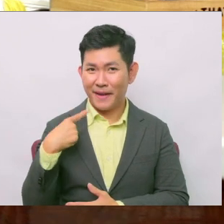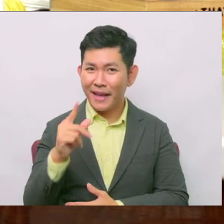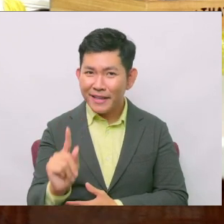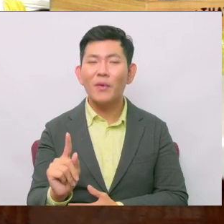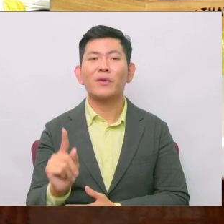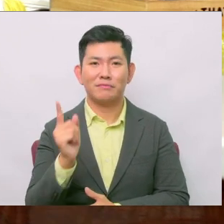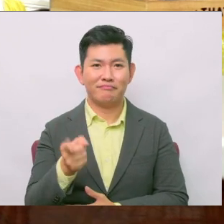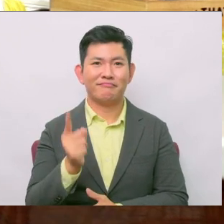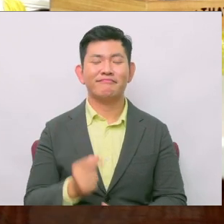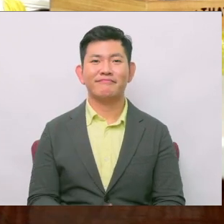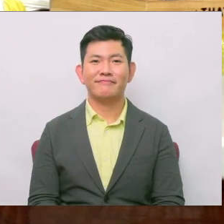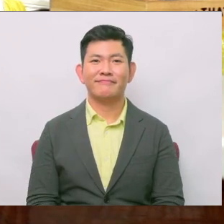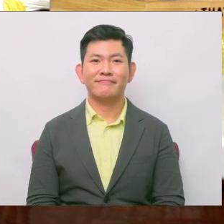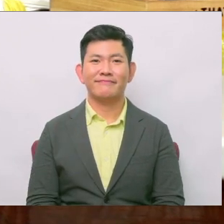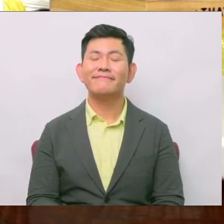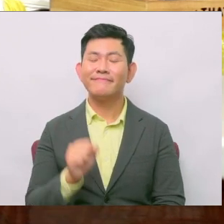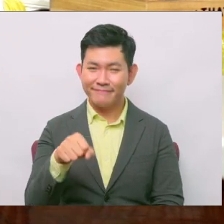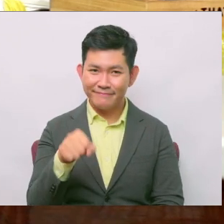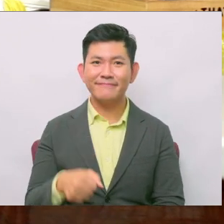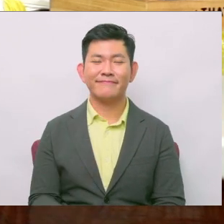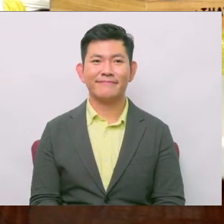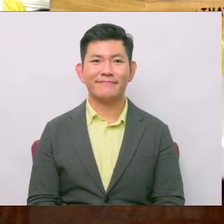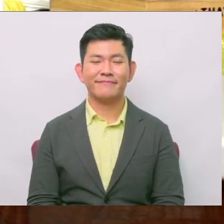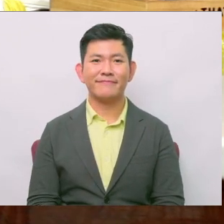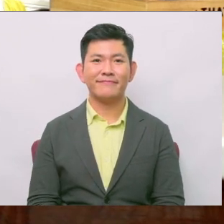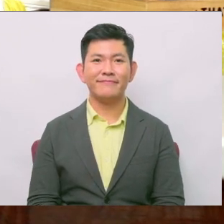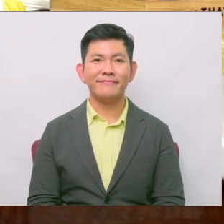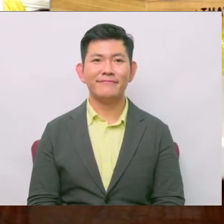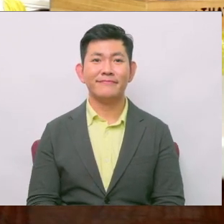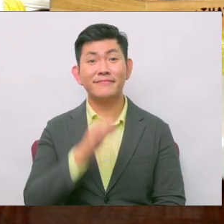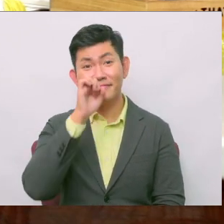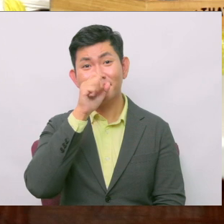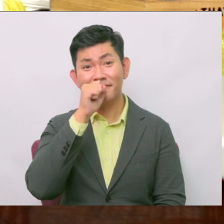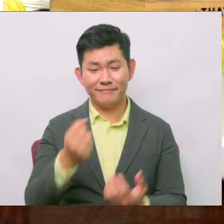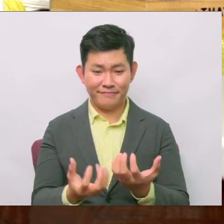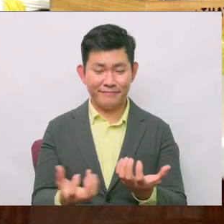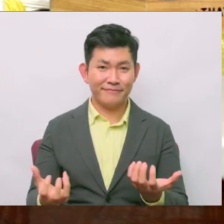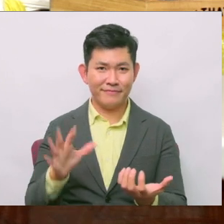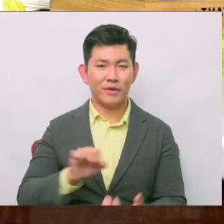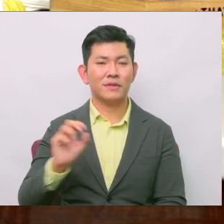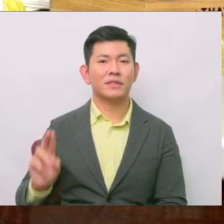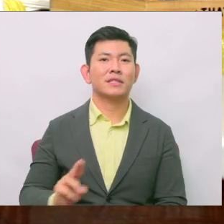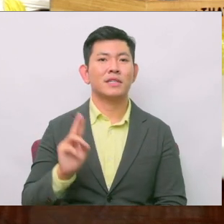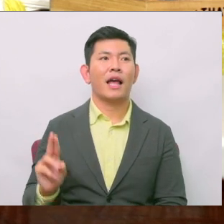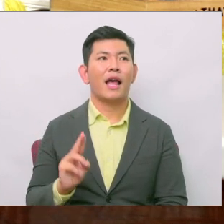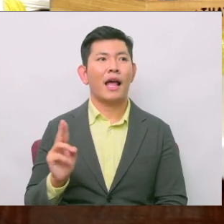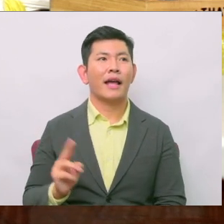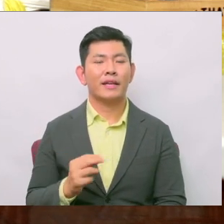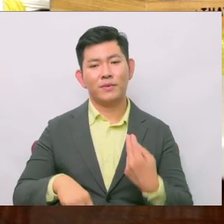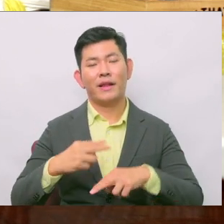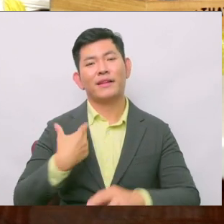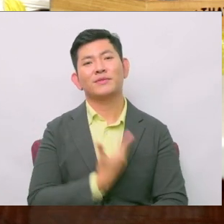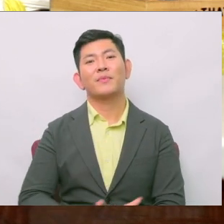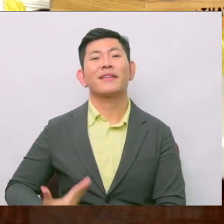เลยทีเดียวนะคะไม่พูดเนาะ ใช่ค่ะ แล้วงั้นเราก็ลองเอาสมุนไพรเหล่านี้นะคะไปใช้ในเรื่องของการดูแลสุขภาพนะ